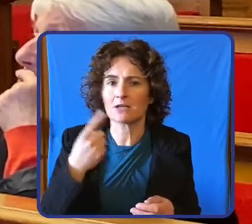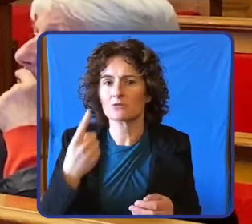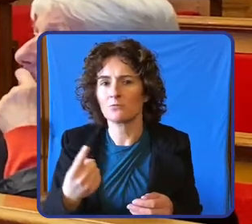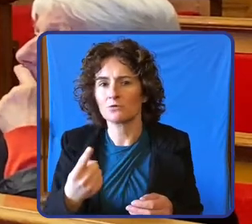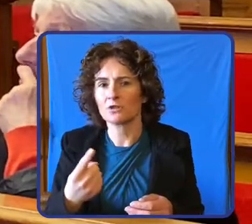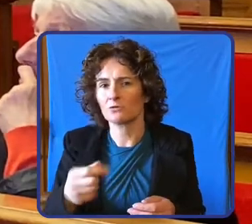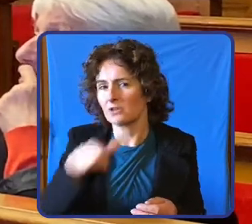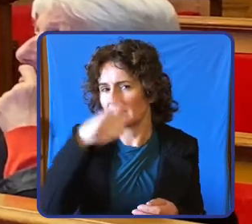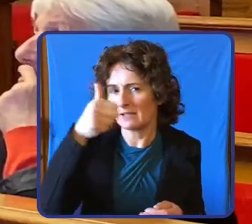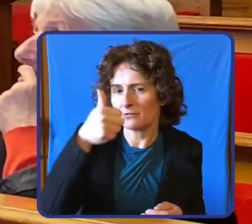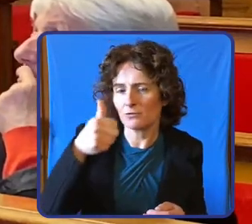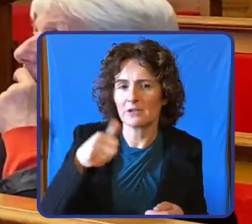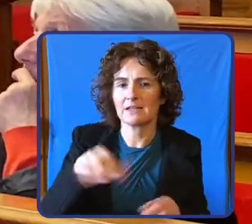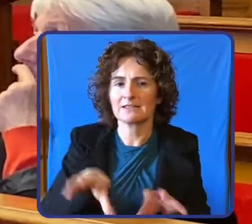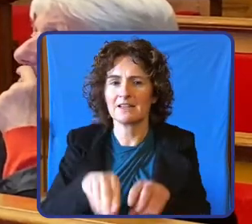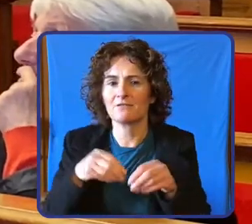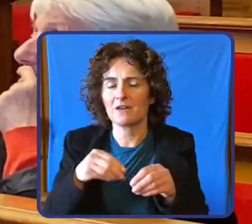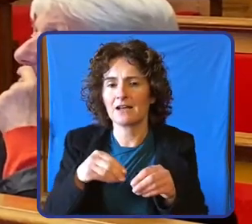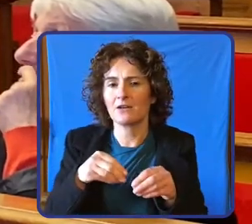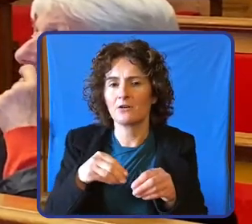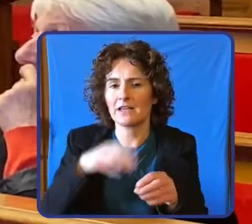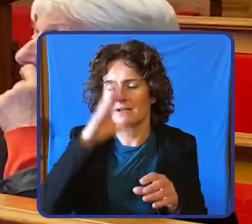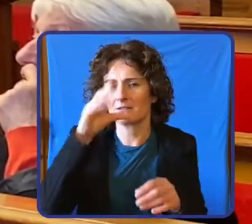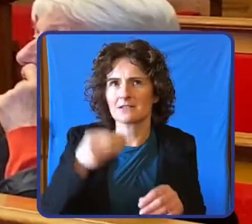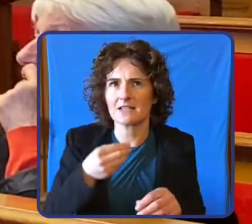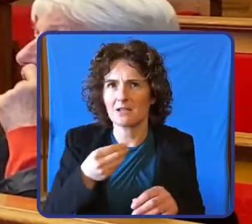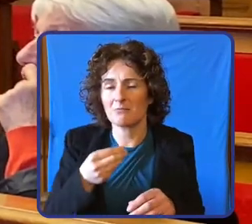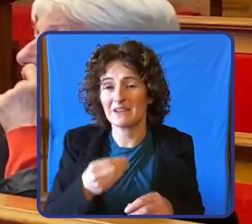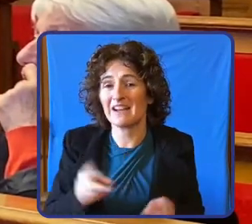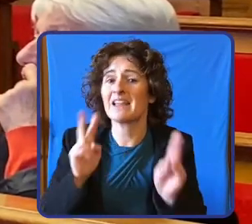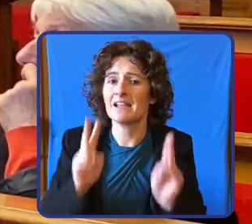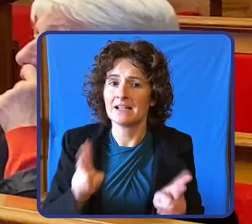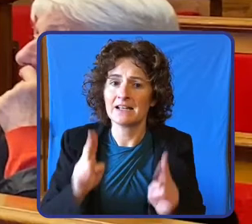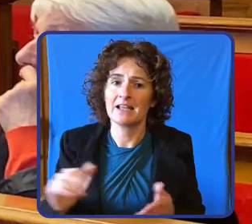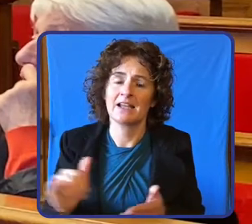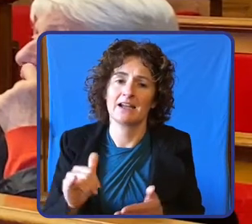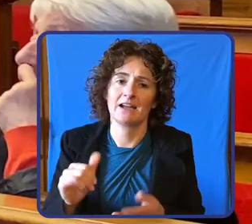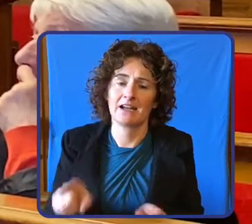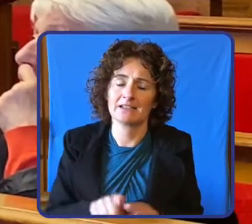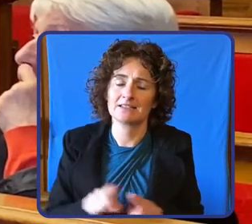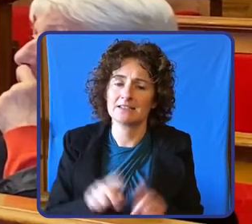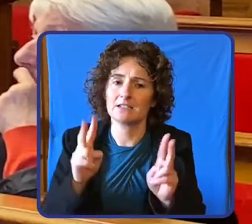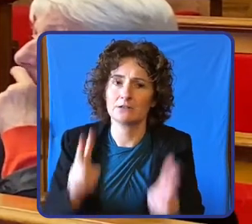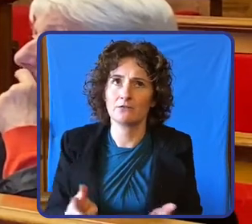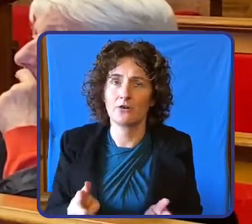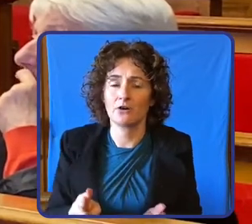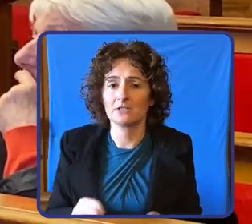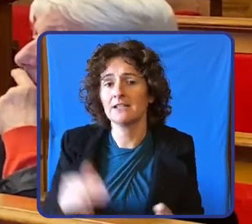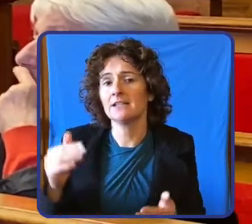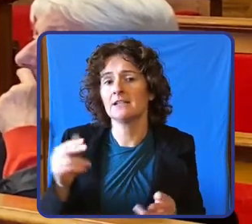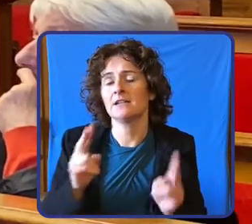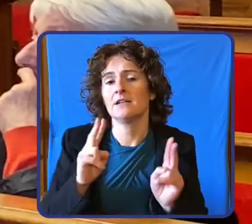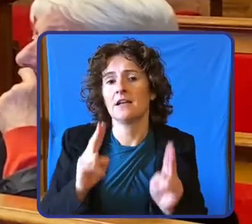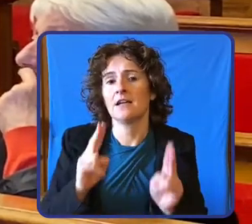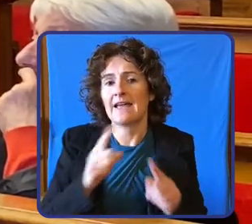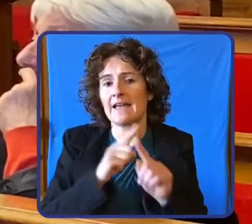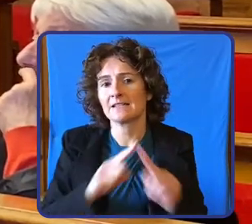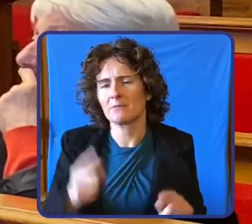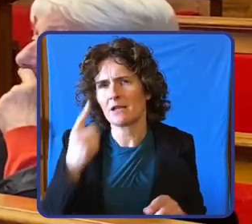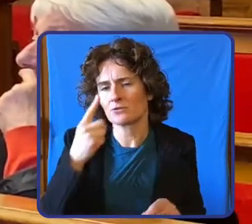vállalni az emberek, lehet, hogy ez is benne van, igen, és lehet, hogy a másik gondolat is,